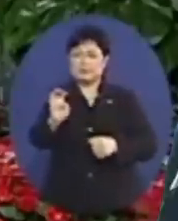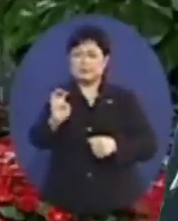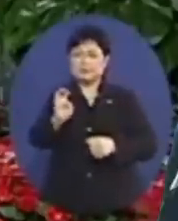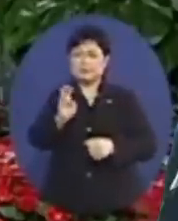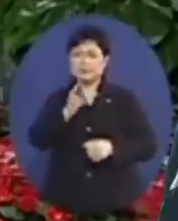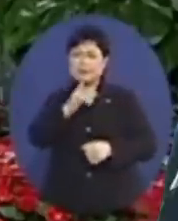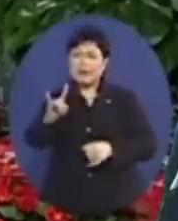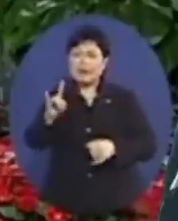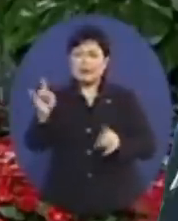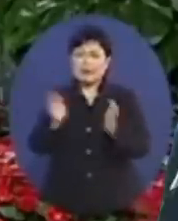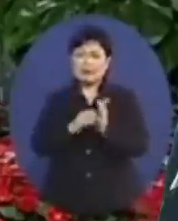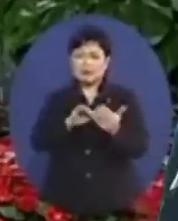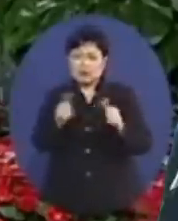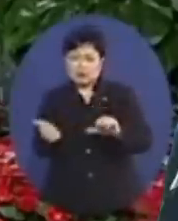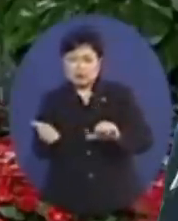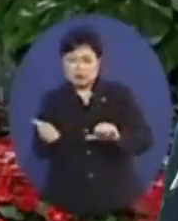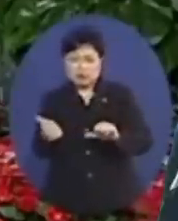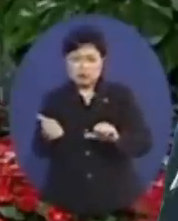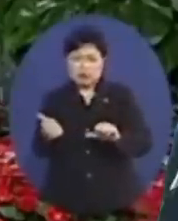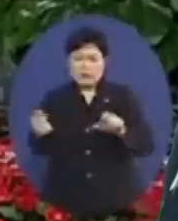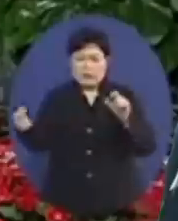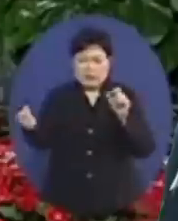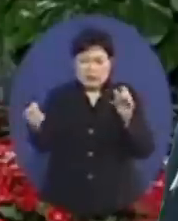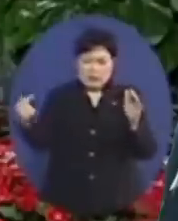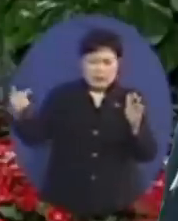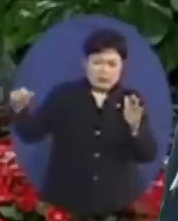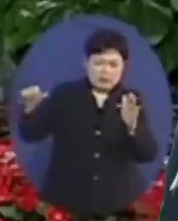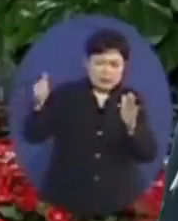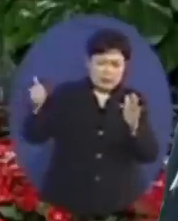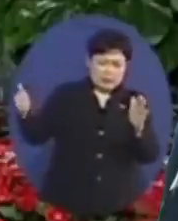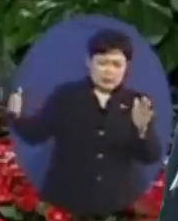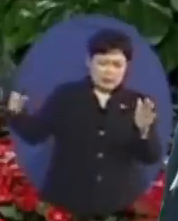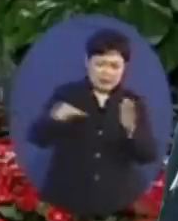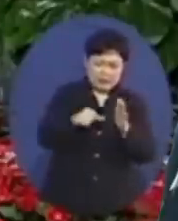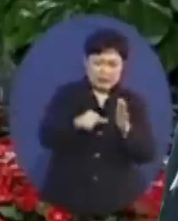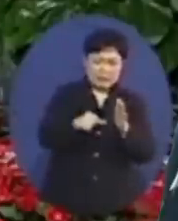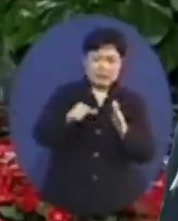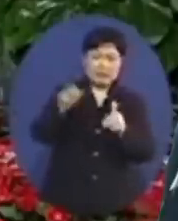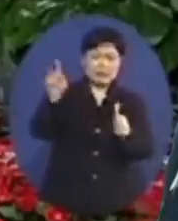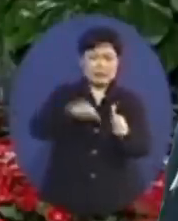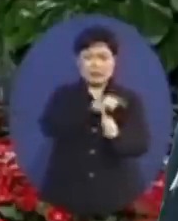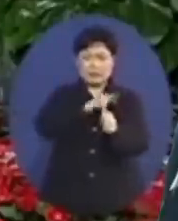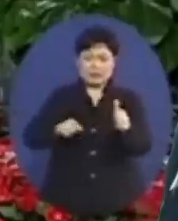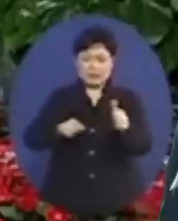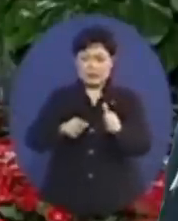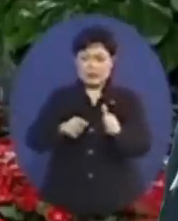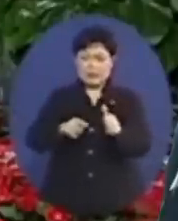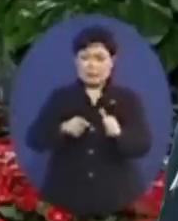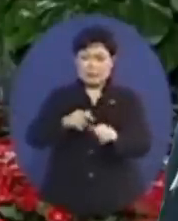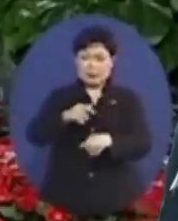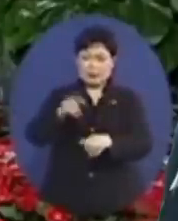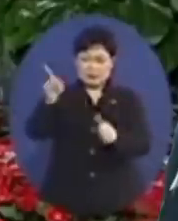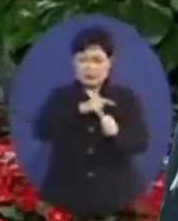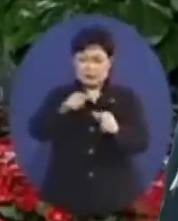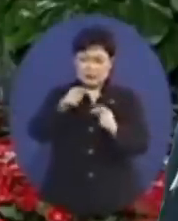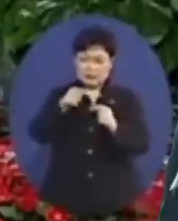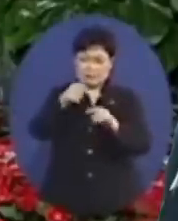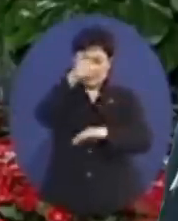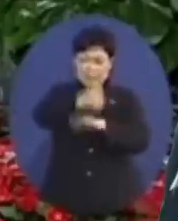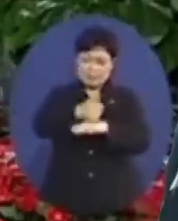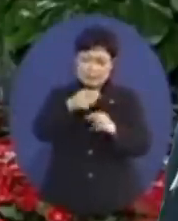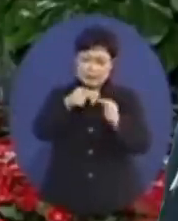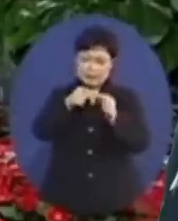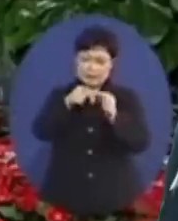거의 죽은 상태까지 때리는데 그 채찍 끝에 쇠고랑이나 뼈 조각이 붙어 있어서 살을 파고 들어오는